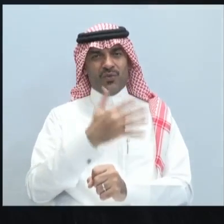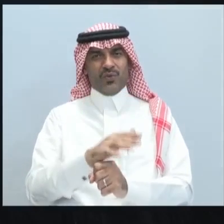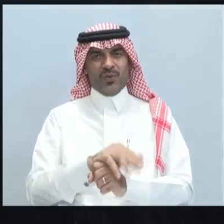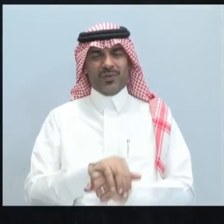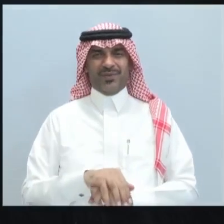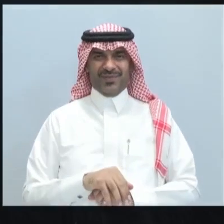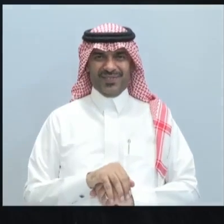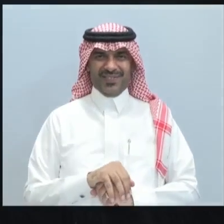حسن استماعكم